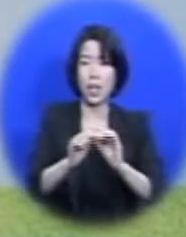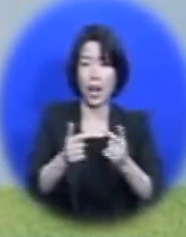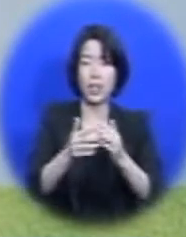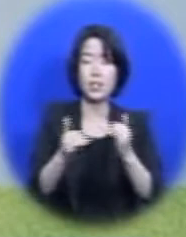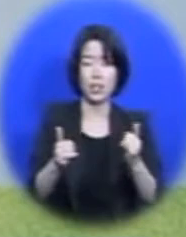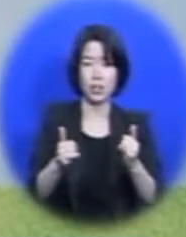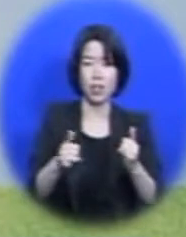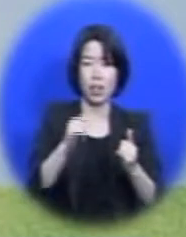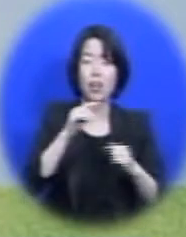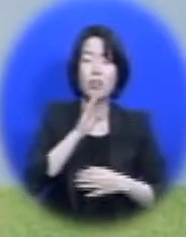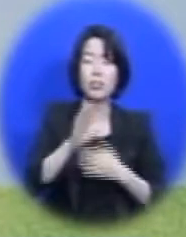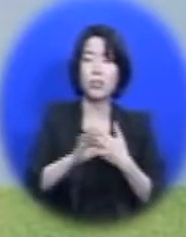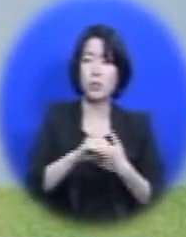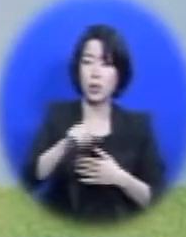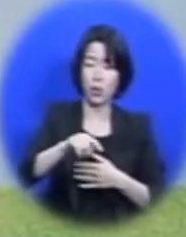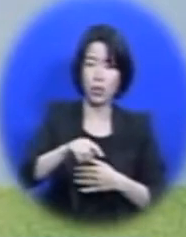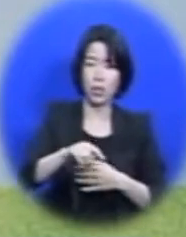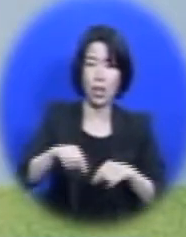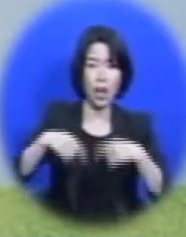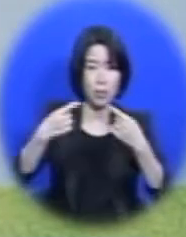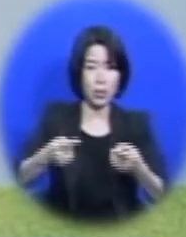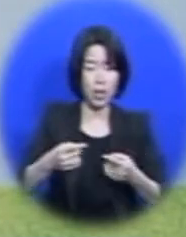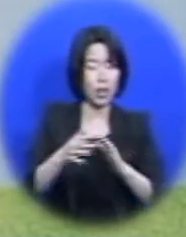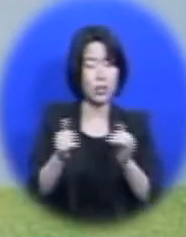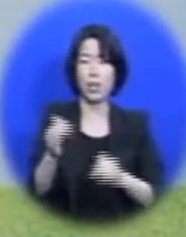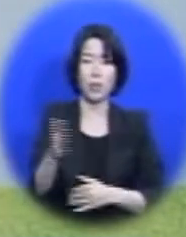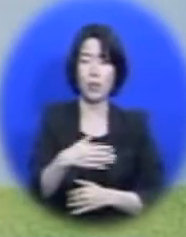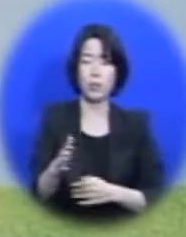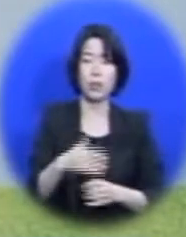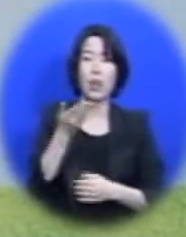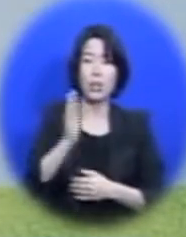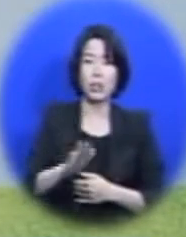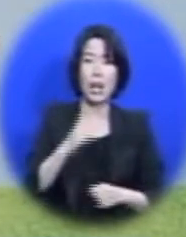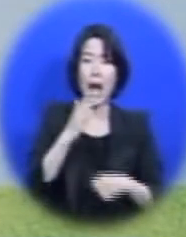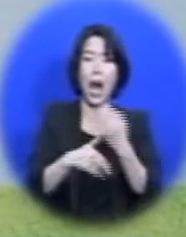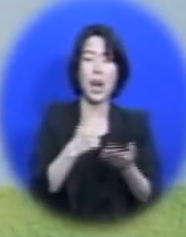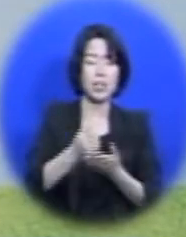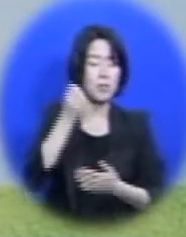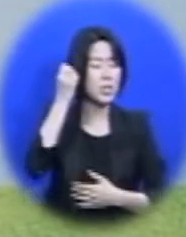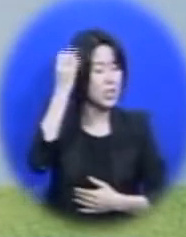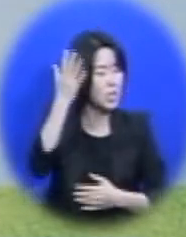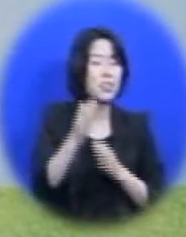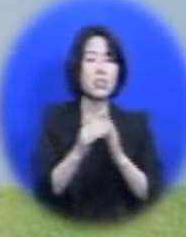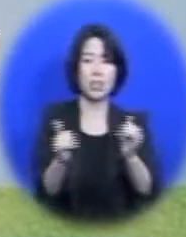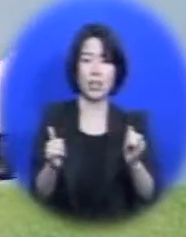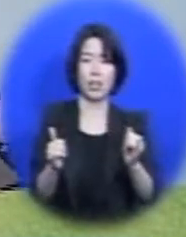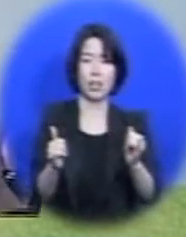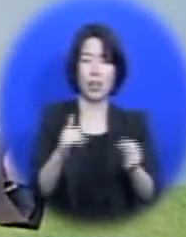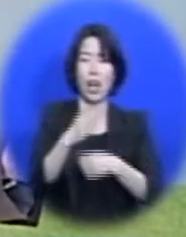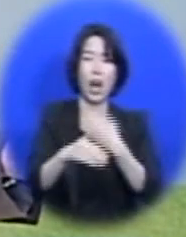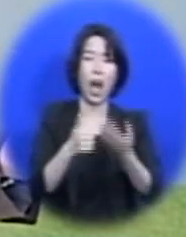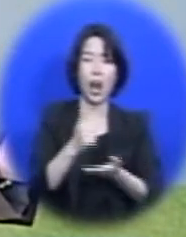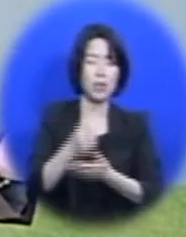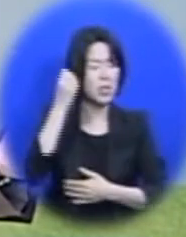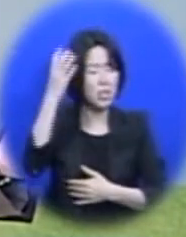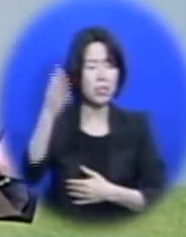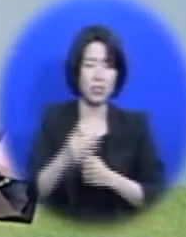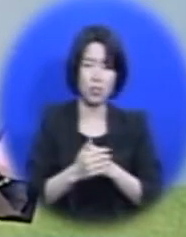여기 해당되는 사람은 아무도 없을 거예요. 그런데 하나님을 잊은 자들아, 하나님을